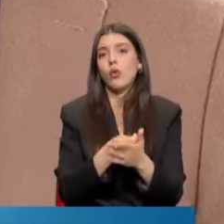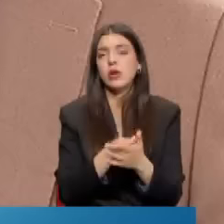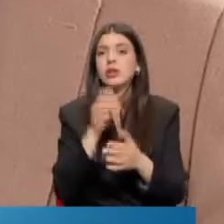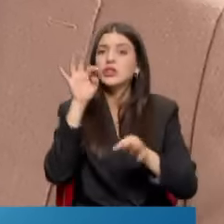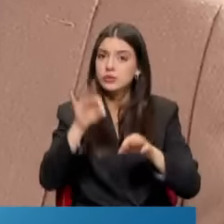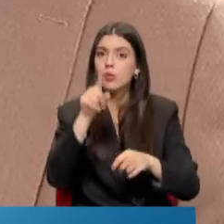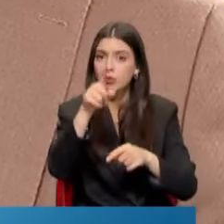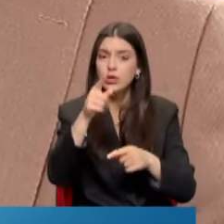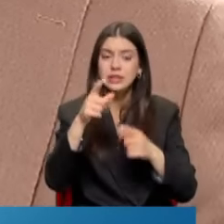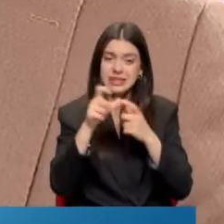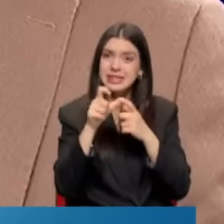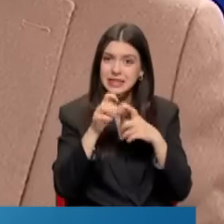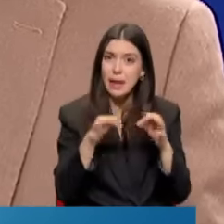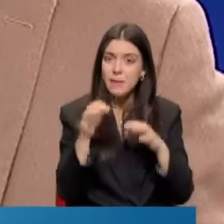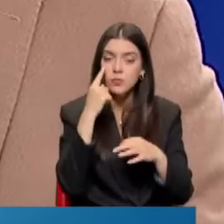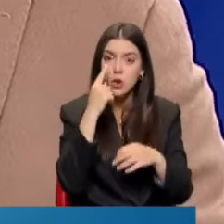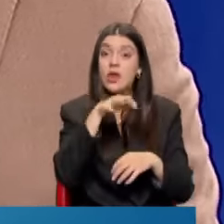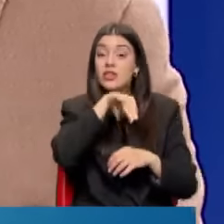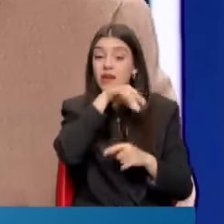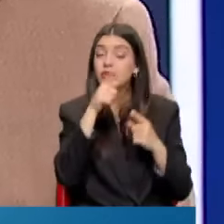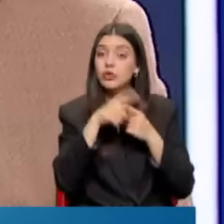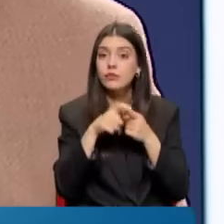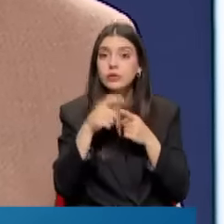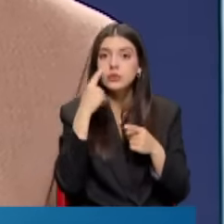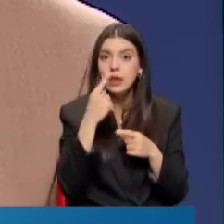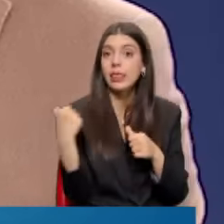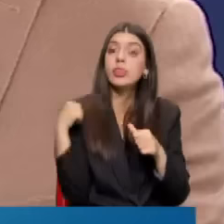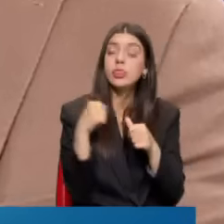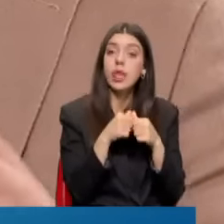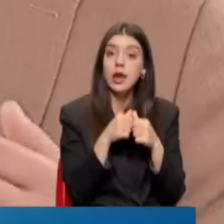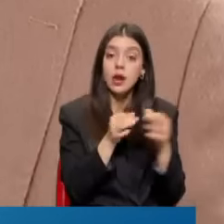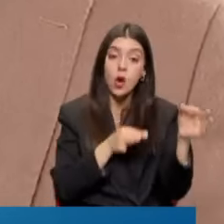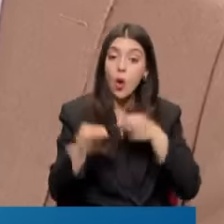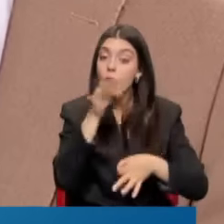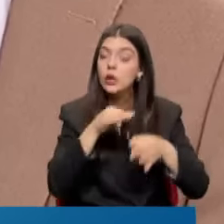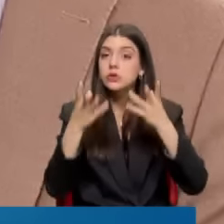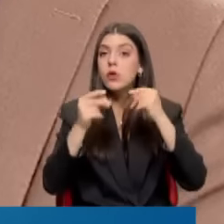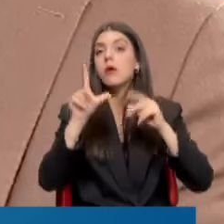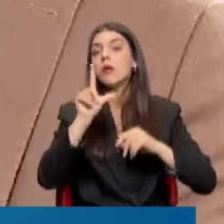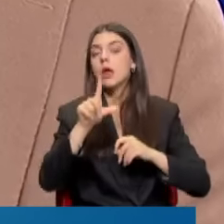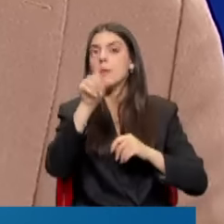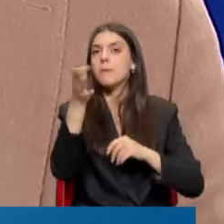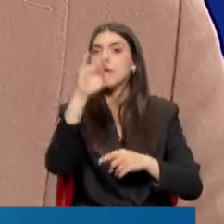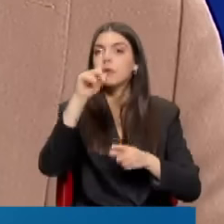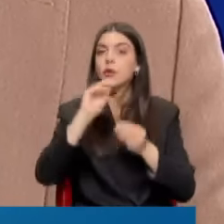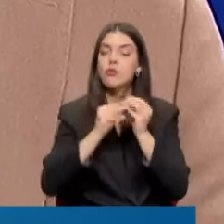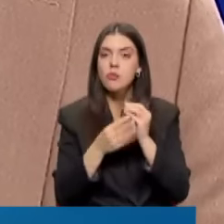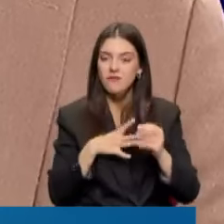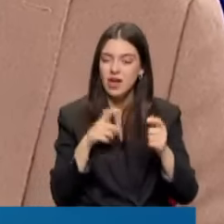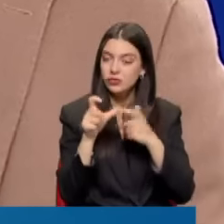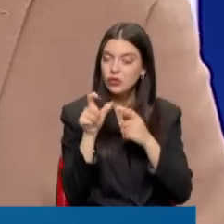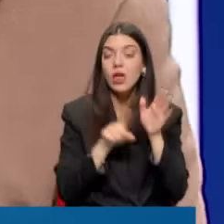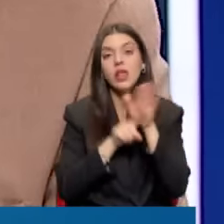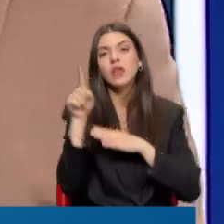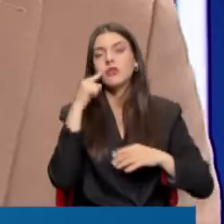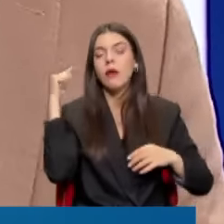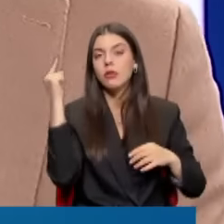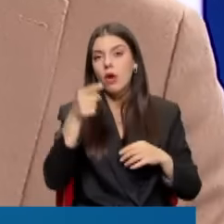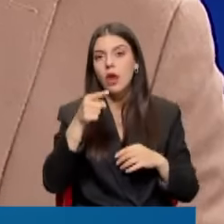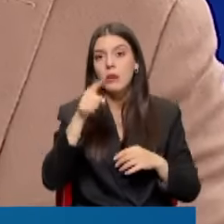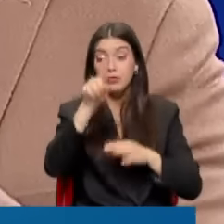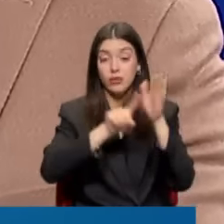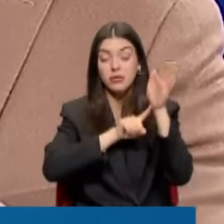şimdi bu sistem Dolayısıyla yaşlanan nüfusa göre yeniden organize olmalı başka bir problem var bu sosyal gelişmeler Bu anlattıkların Bir de